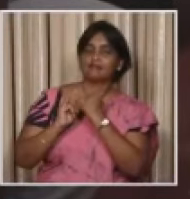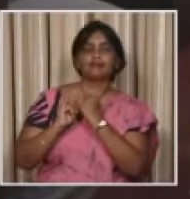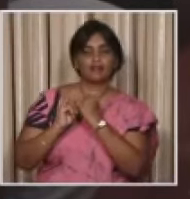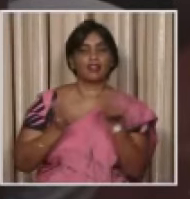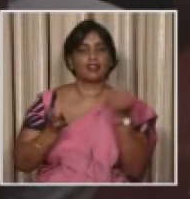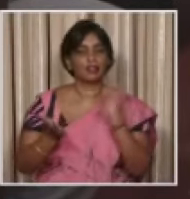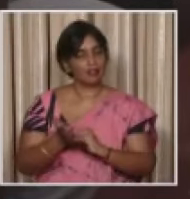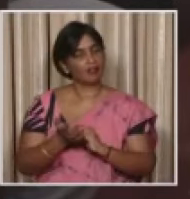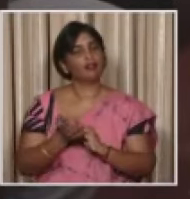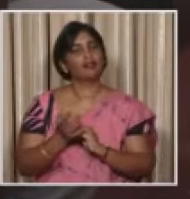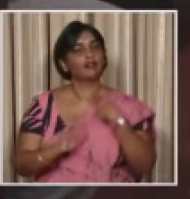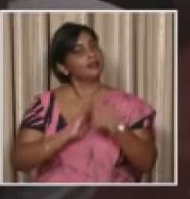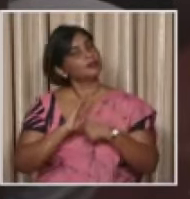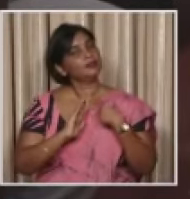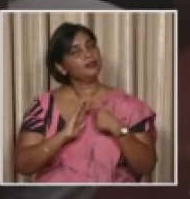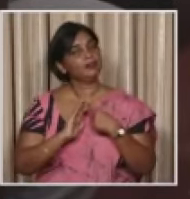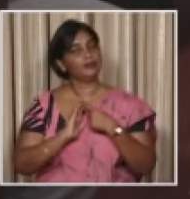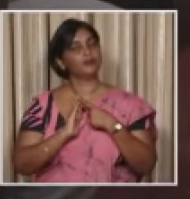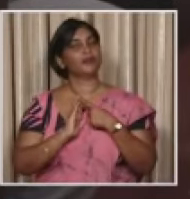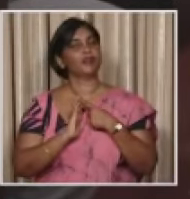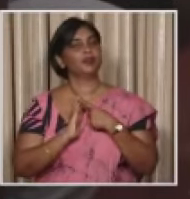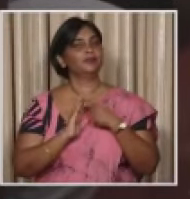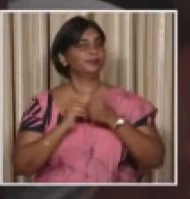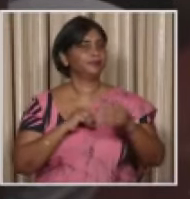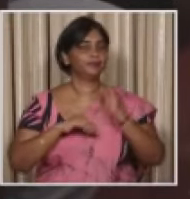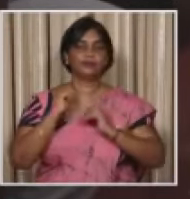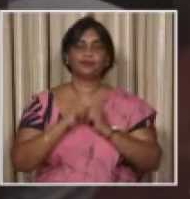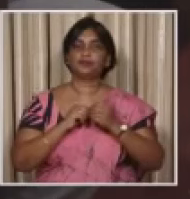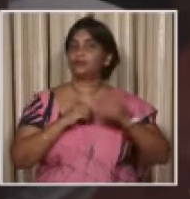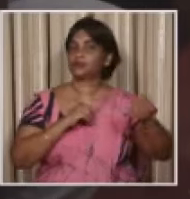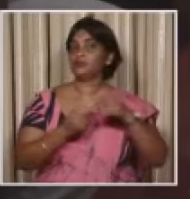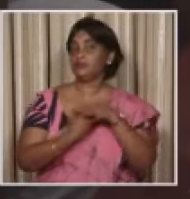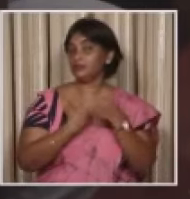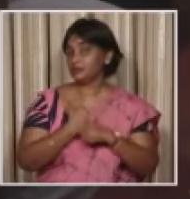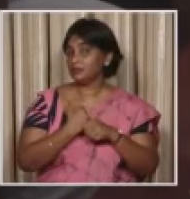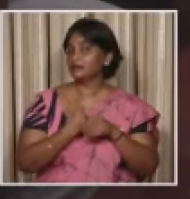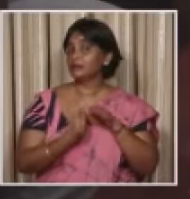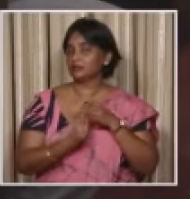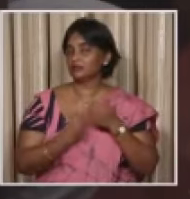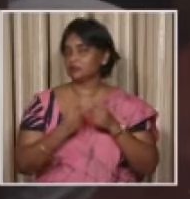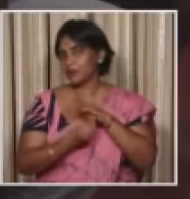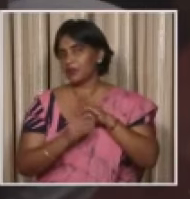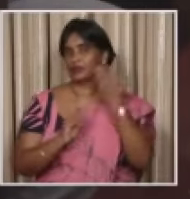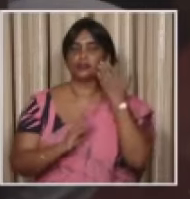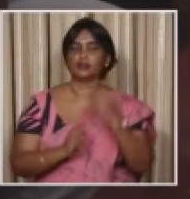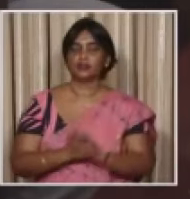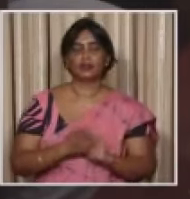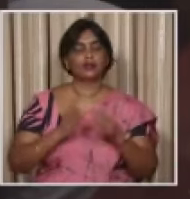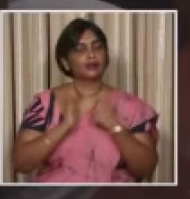නැවත වතාවක් මේ රටේ අර සිදුවෙච්ච ක්‍රියාදාමයට යන්න පරිසරය නිර්මාණය කරමින් සිටිනවා කියන එක පේනවා